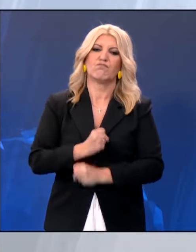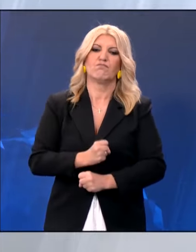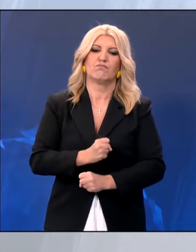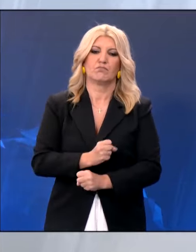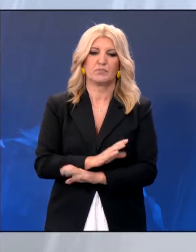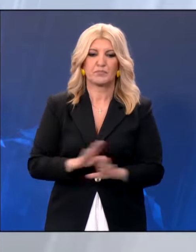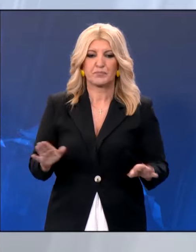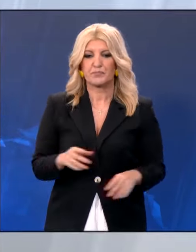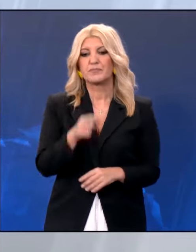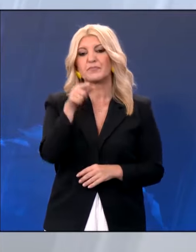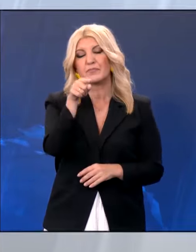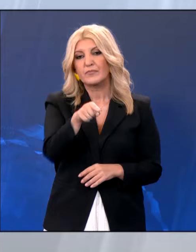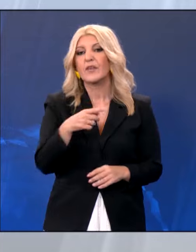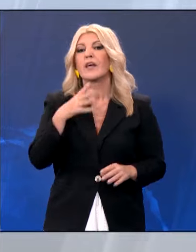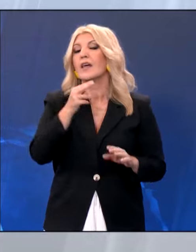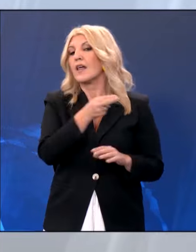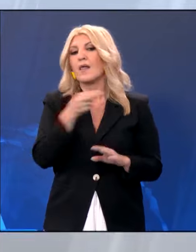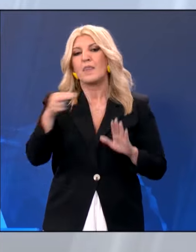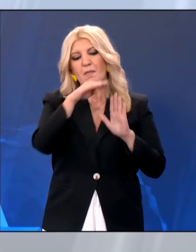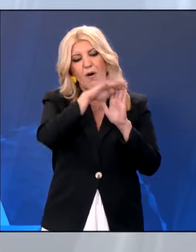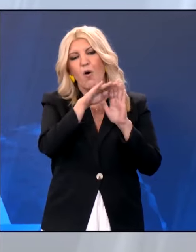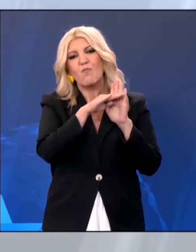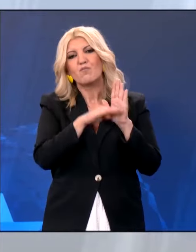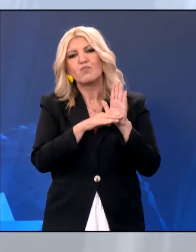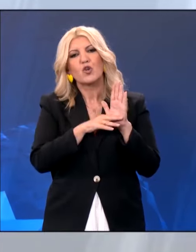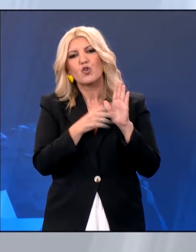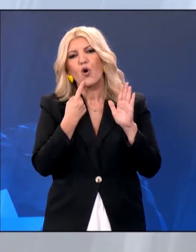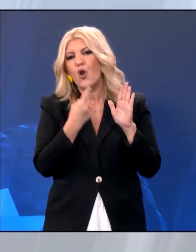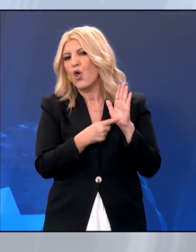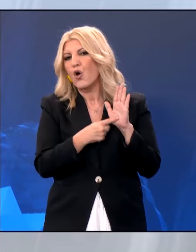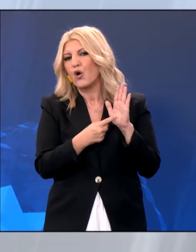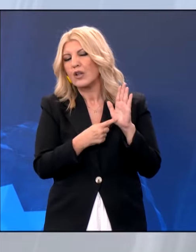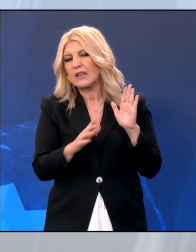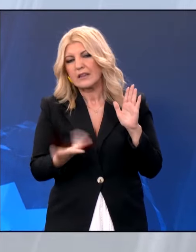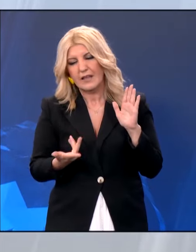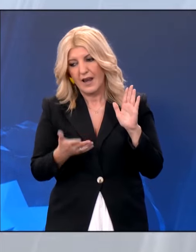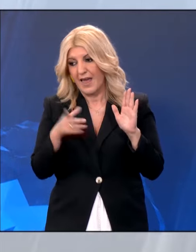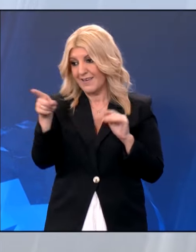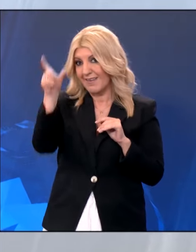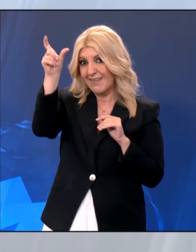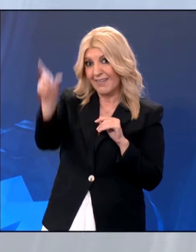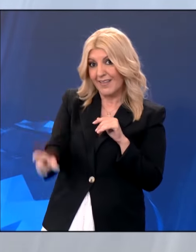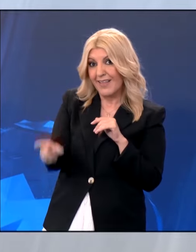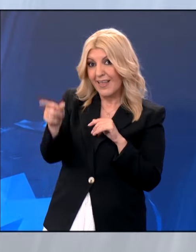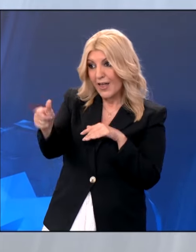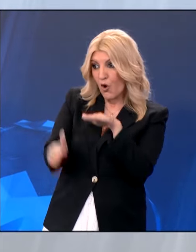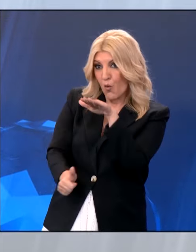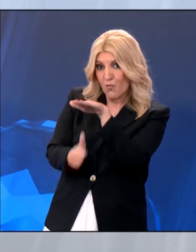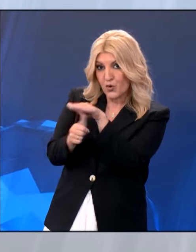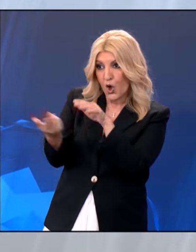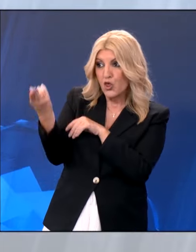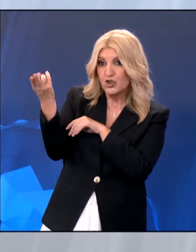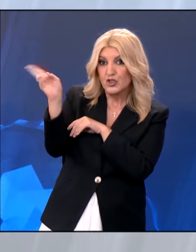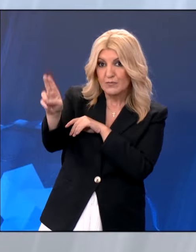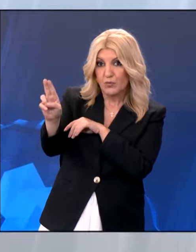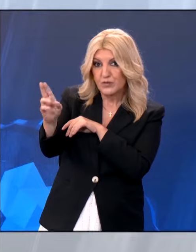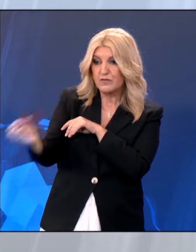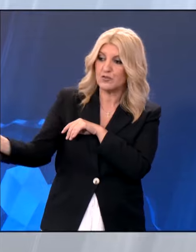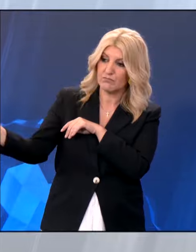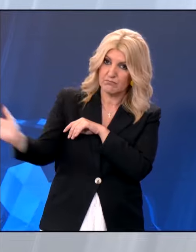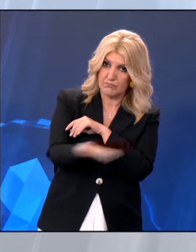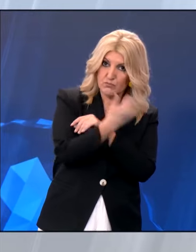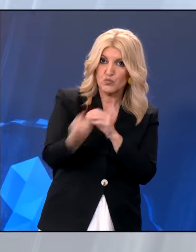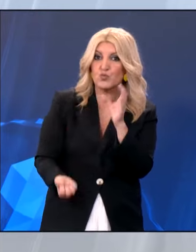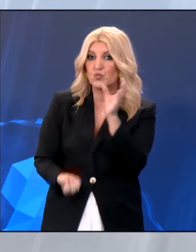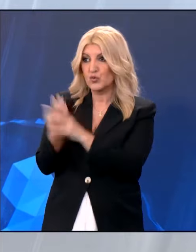Τα πρωτόκολλα της Δημοκρατικής Παράταξης δεν προβλέπουν αντικατάσταση υποψηφίου για την Προεδρία. Όμως η ονοματολογία άρχισε και πάλι